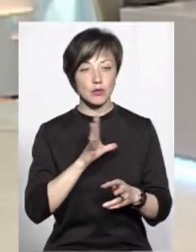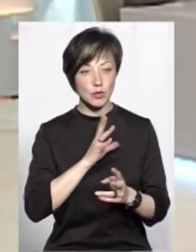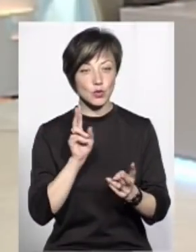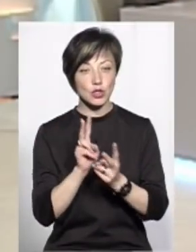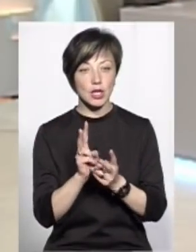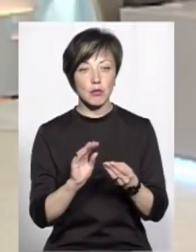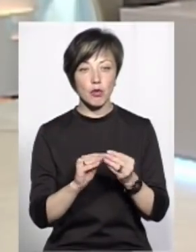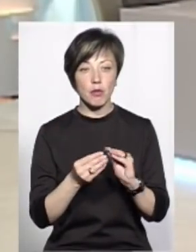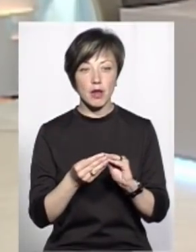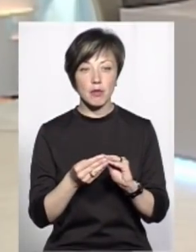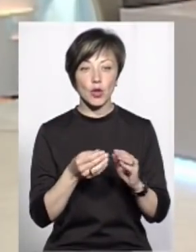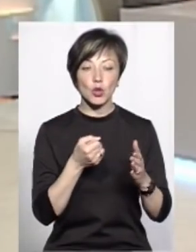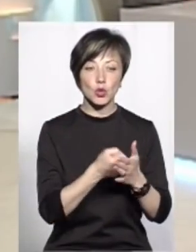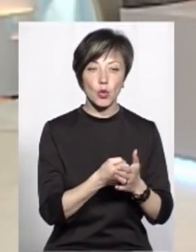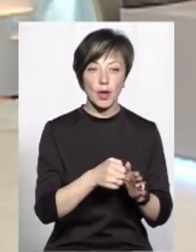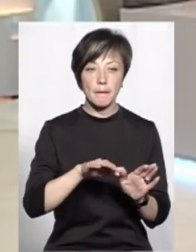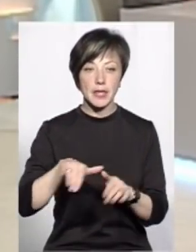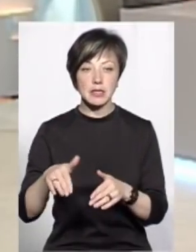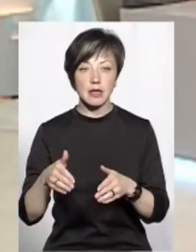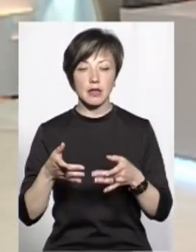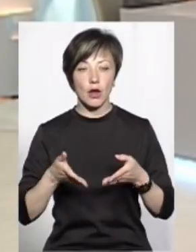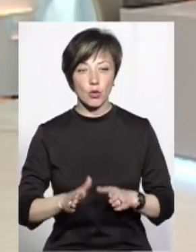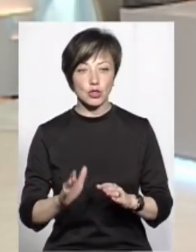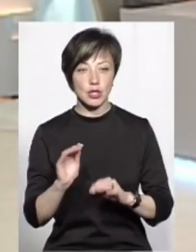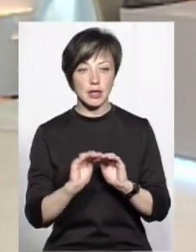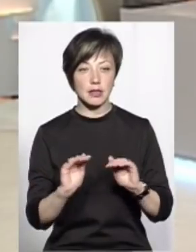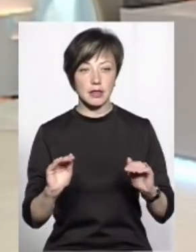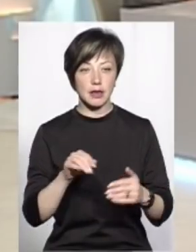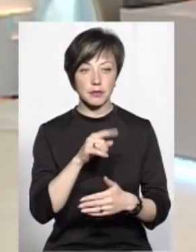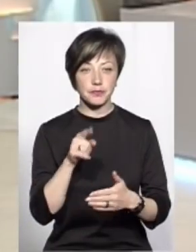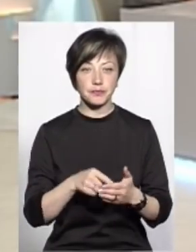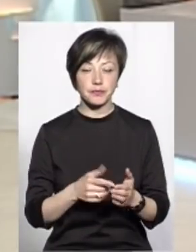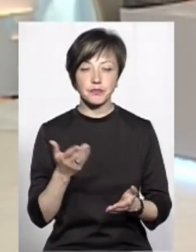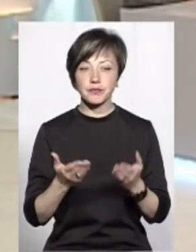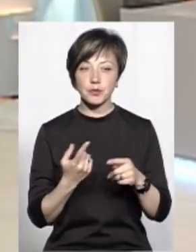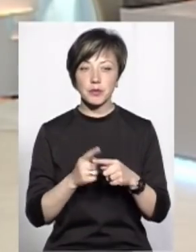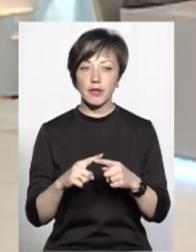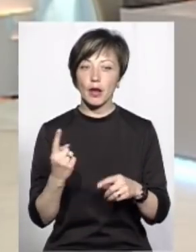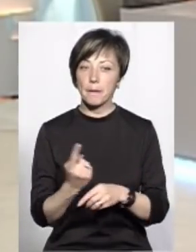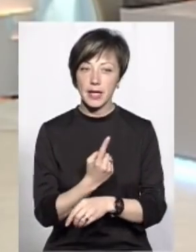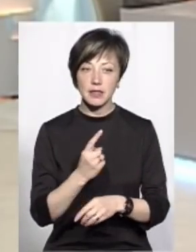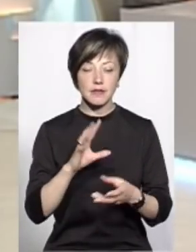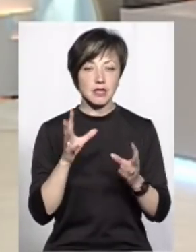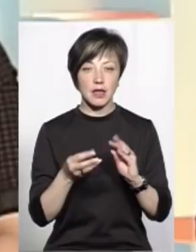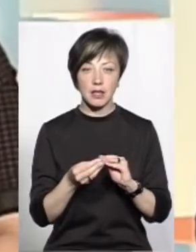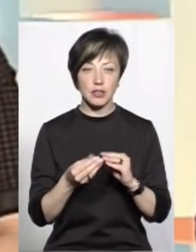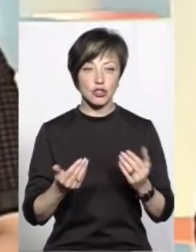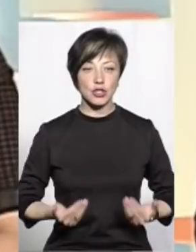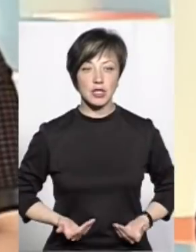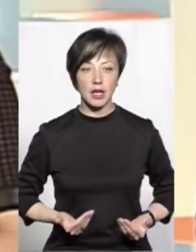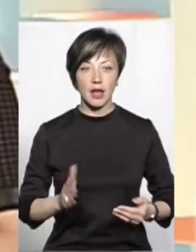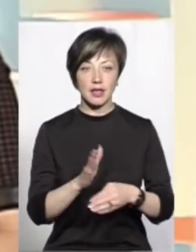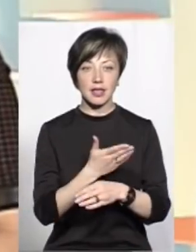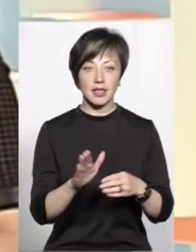якісь проблеми до і після народження дітей? Ну, якщо це перша дитина, то це взагалі життя ділиться